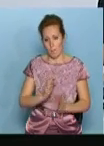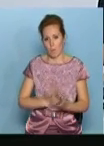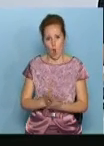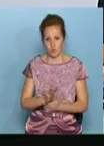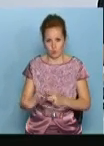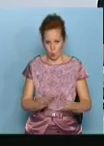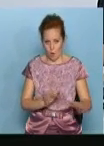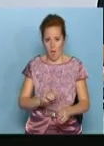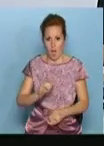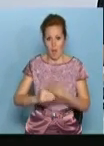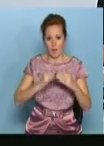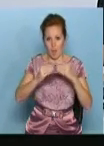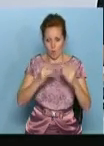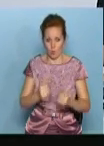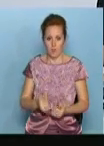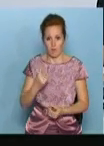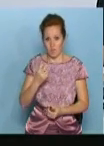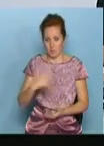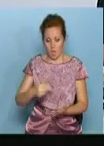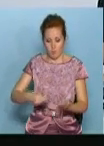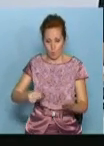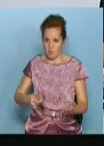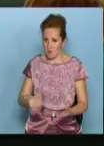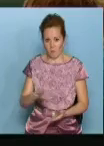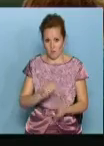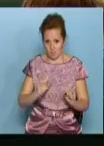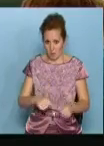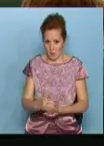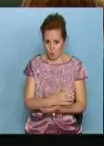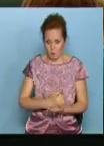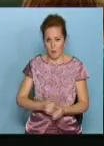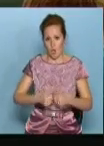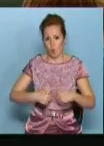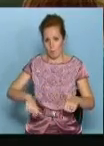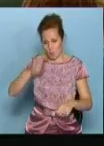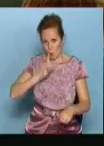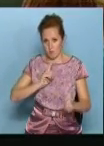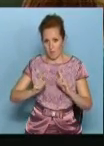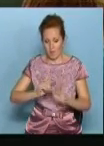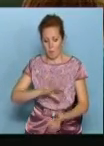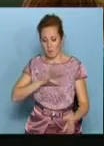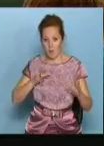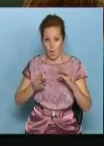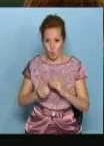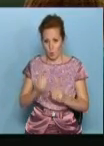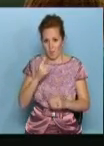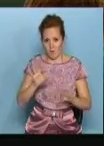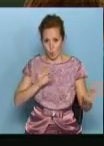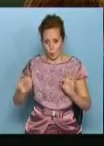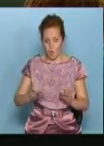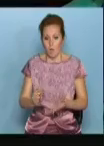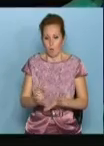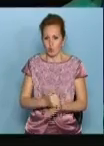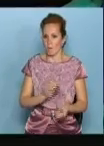все смогли собрать по 250 подписей в свою поддержку. Комиссия Госсовета подвела итоги первого отборочного тура и получилось, что